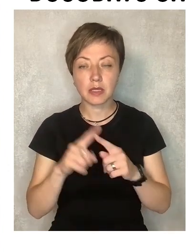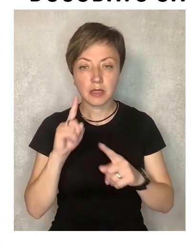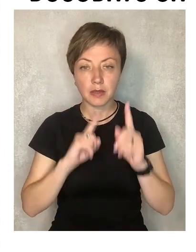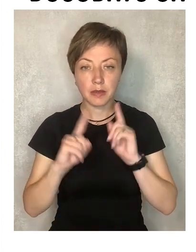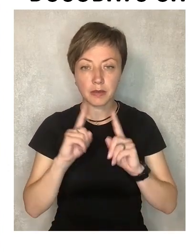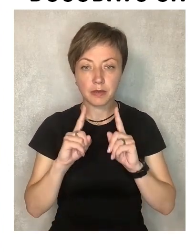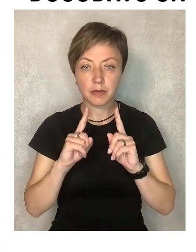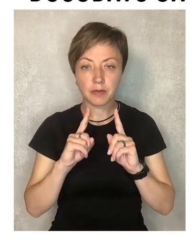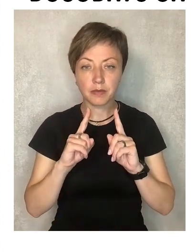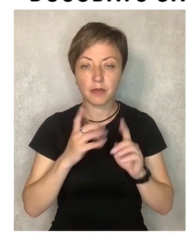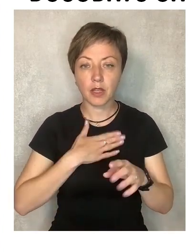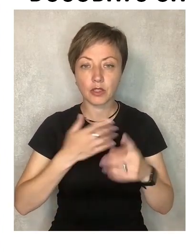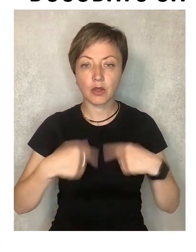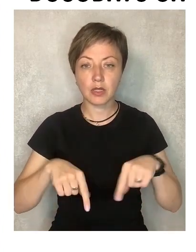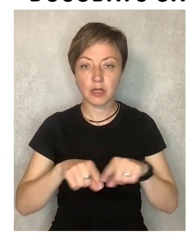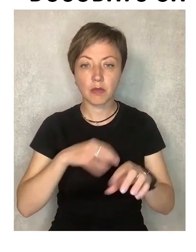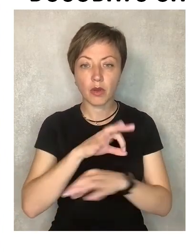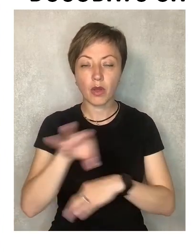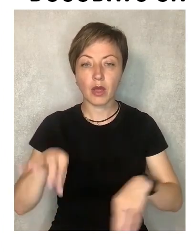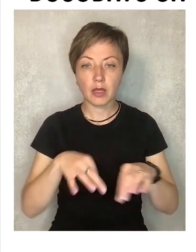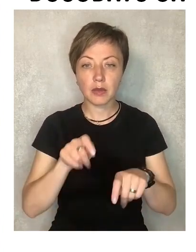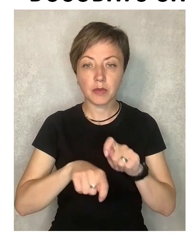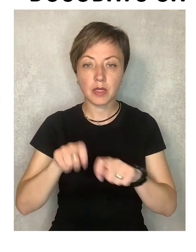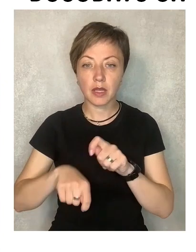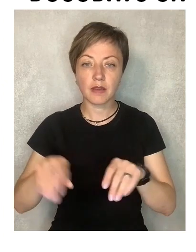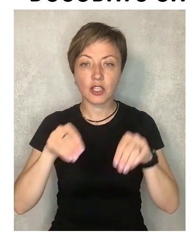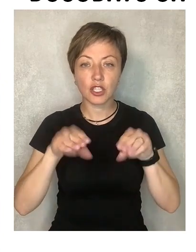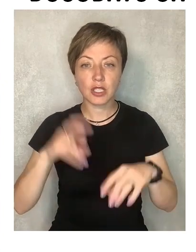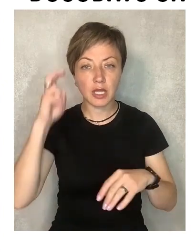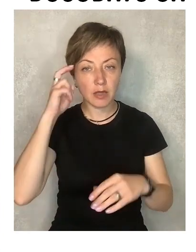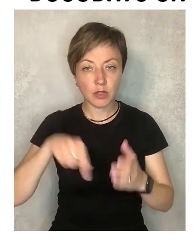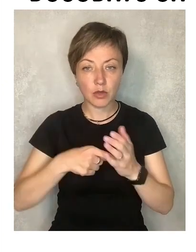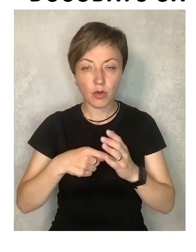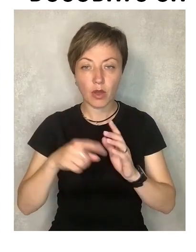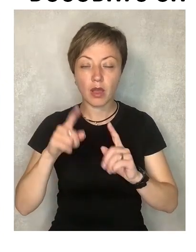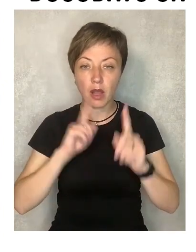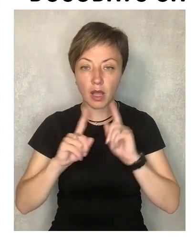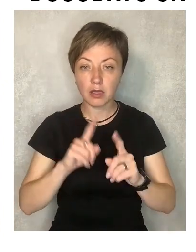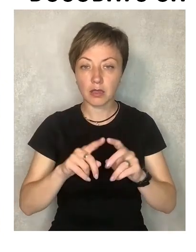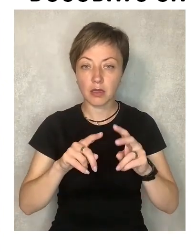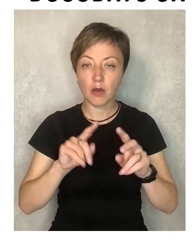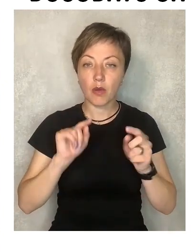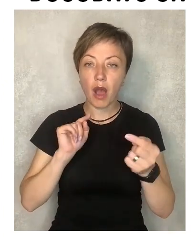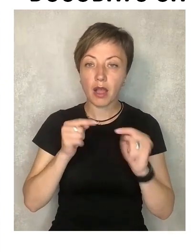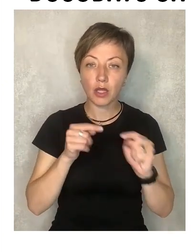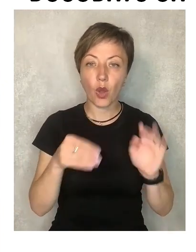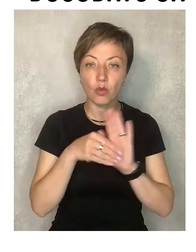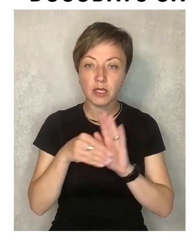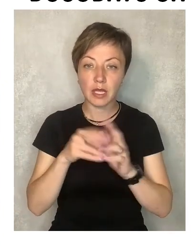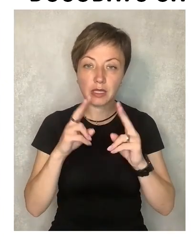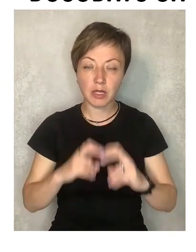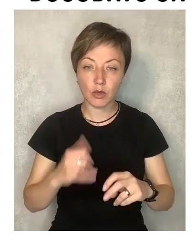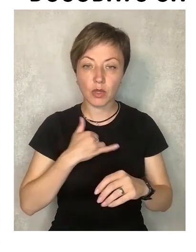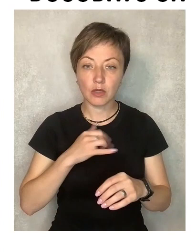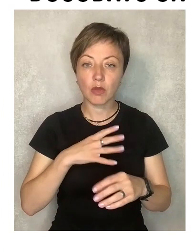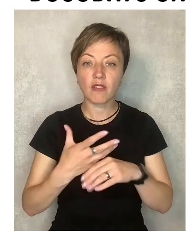нашій організації був проєкт, де ми моніторили всі рішення Київської міської ради і по нормативним актам проводили антикорупційну експертизу. У нас на це було фінансування,